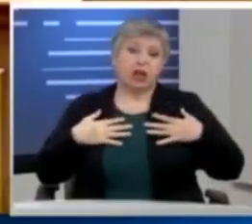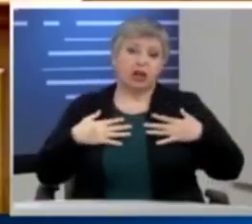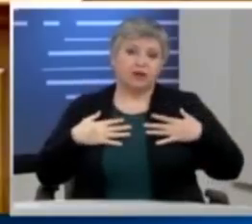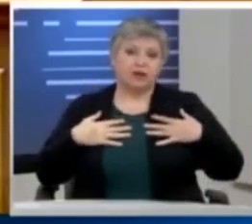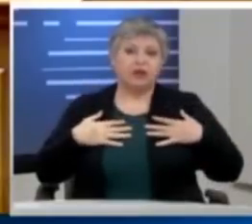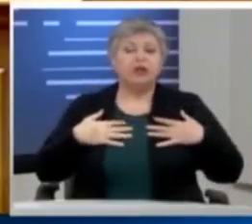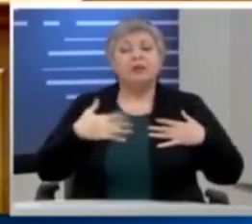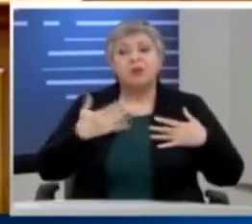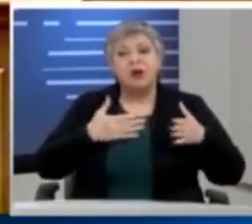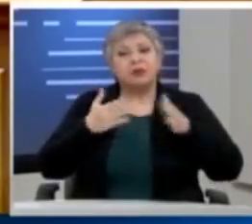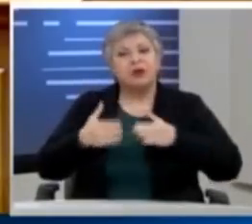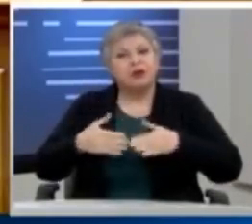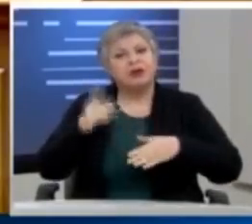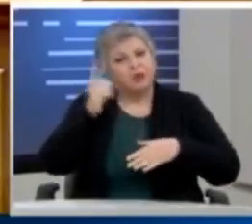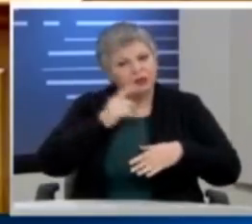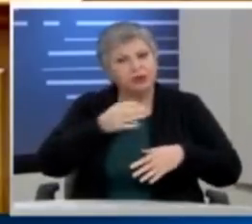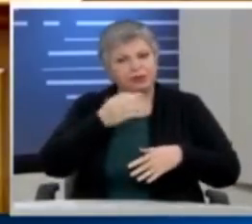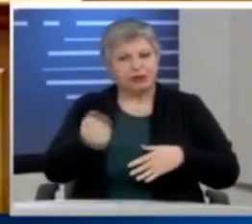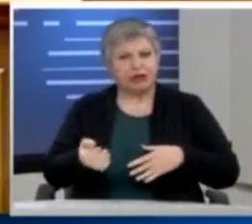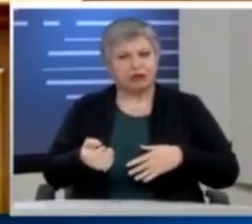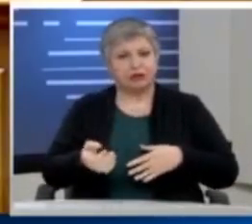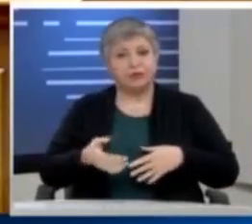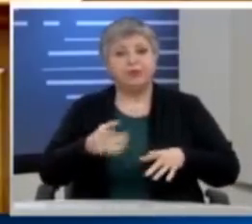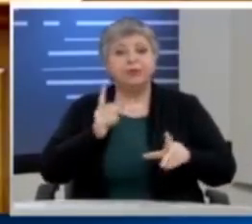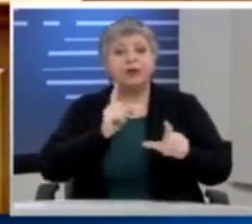ψέματα. Το ΚΚΕ από το